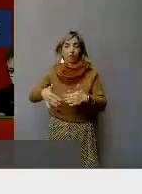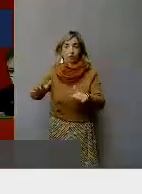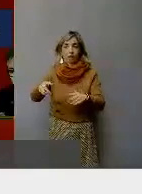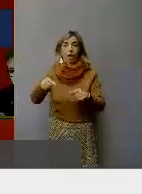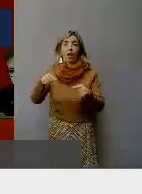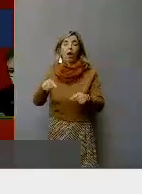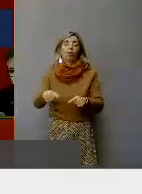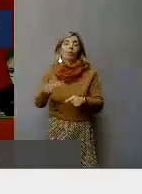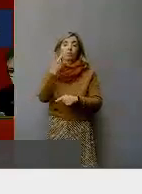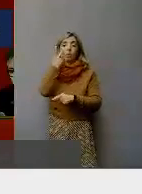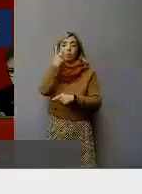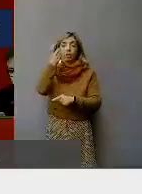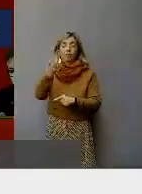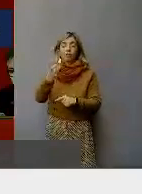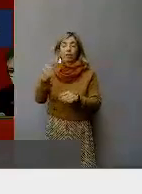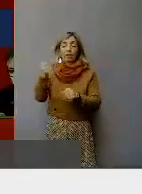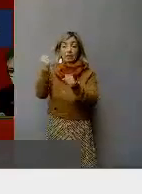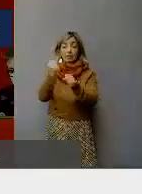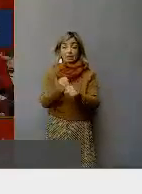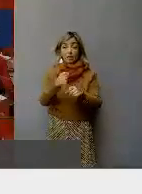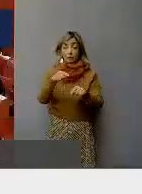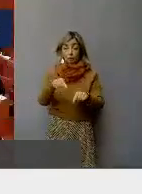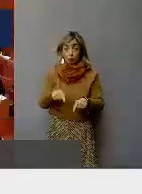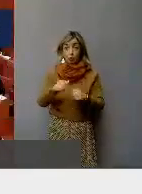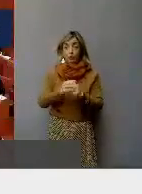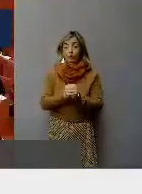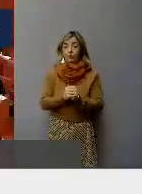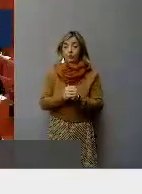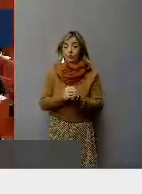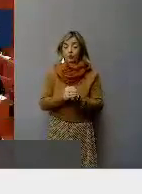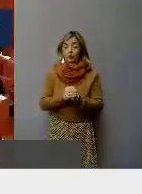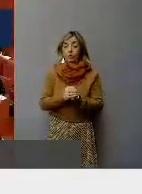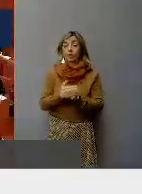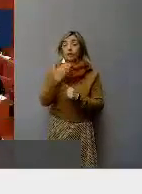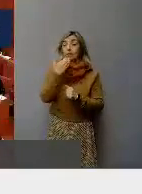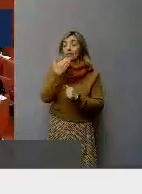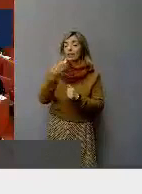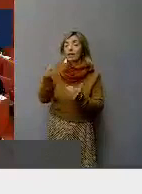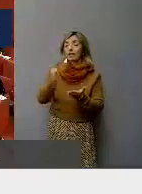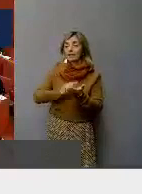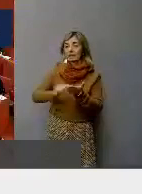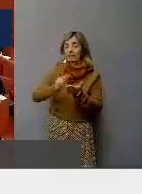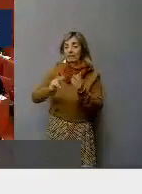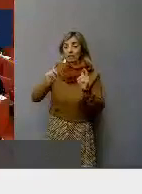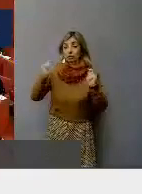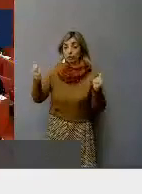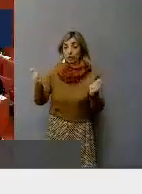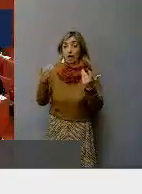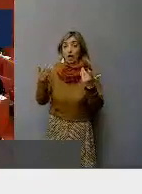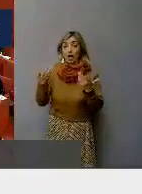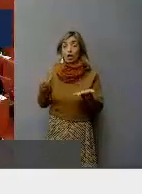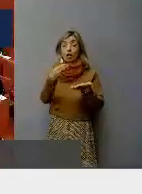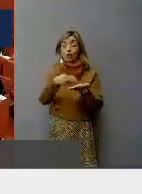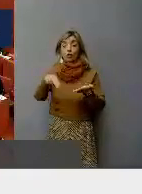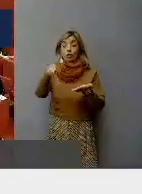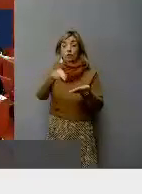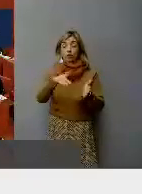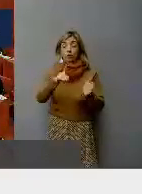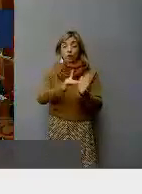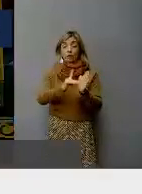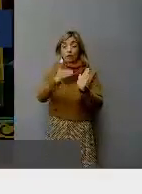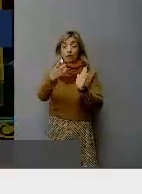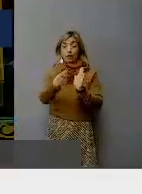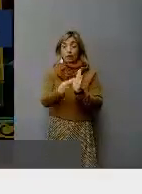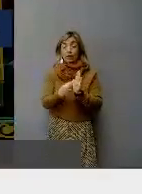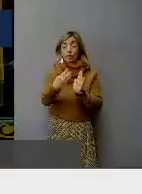statuto e rimane a verbale grazie segretario generale allora pongono in votazione la delibera una